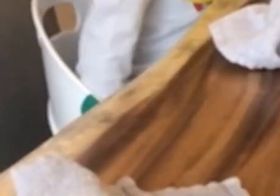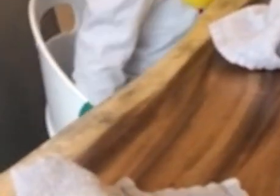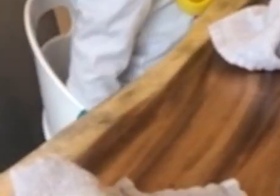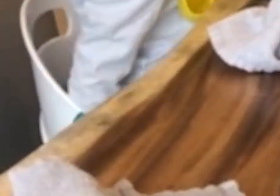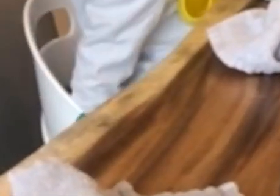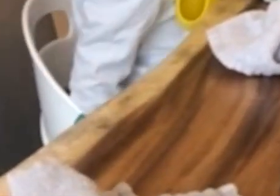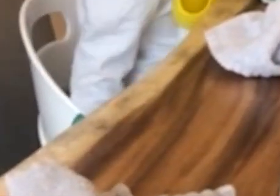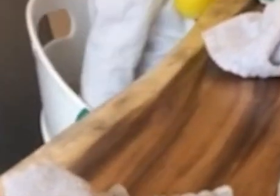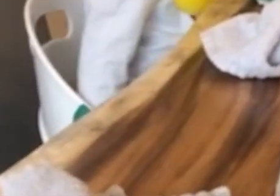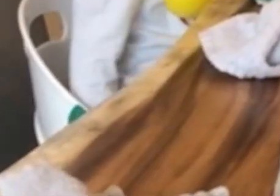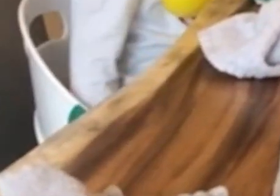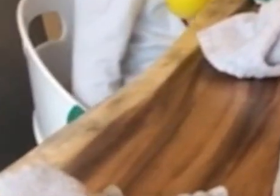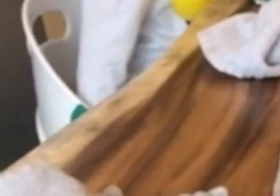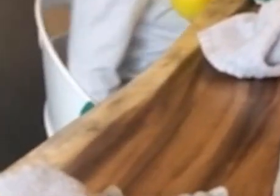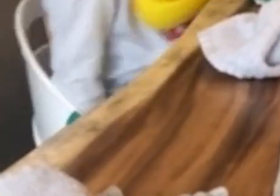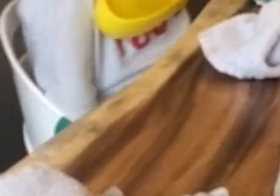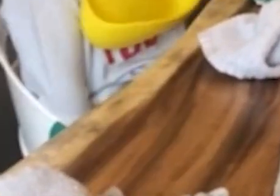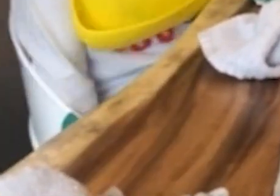मस्त